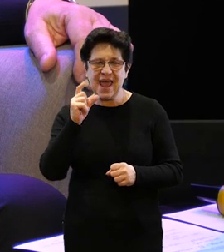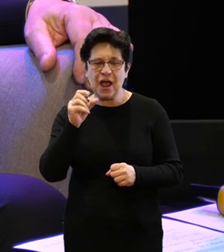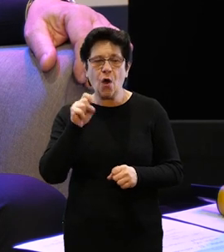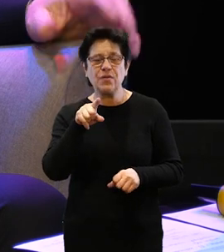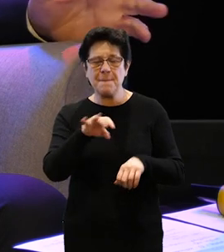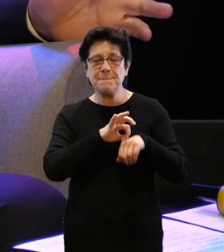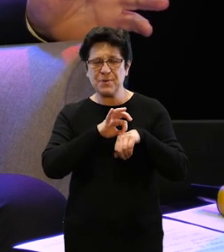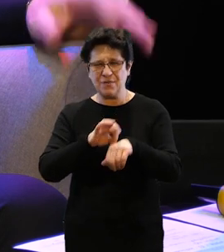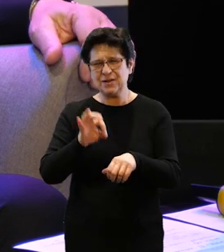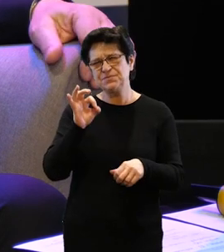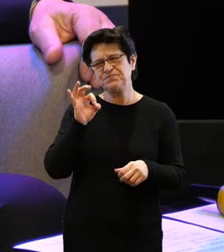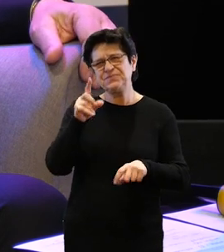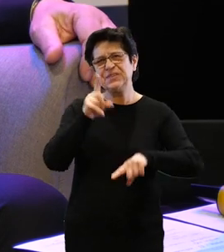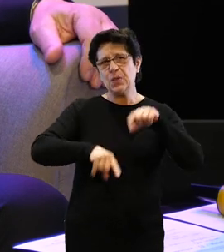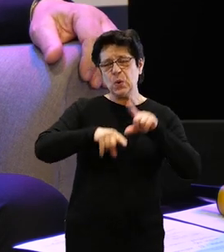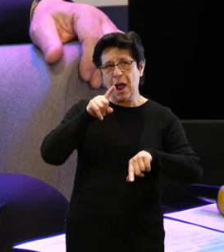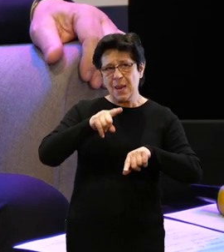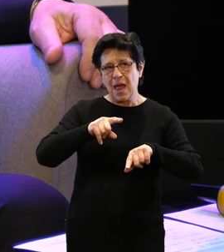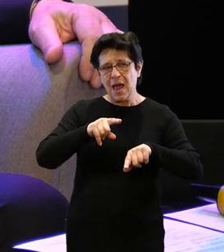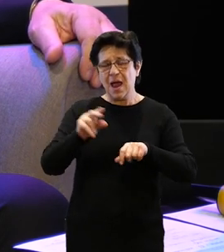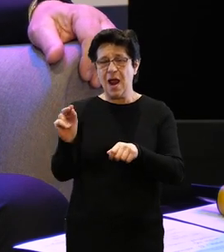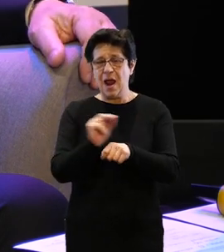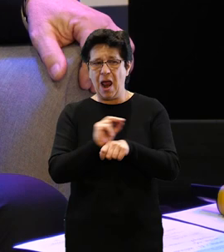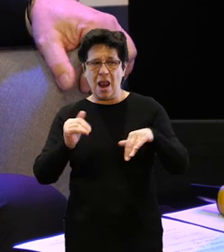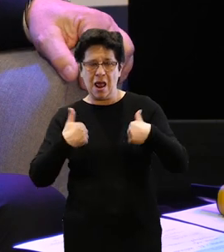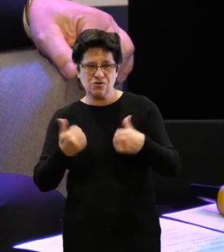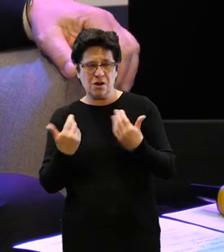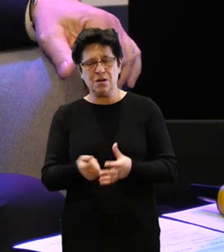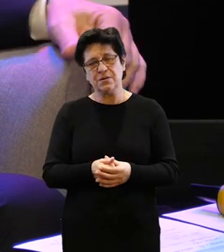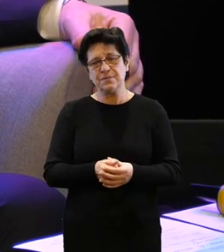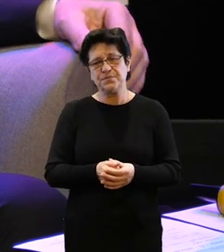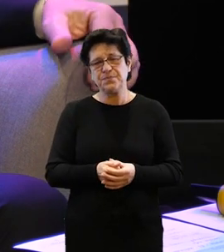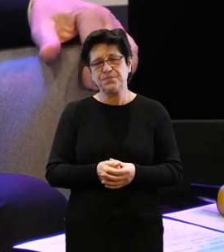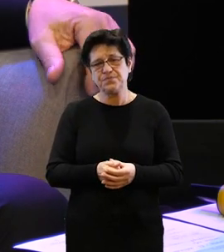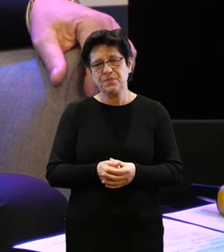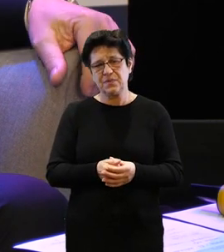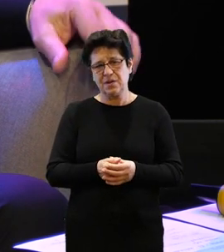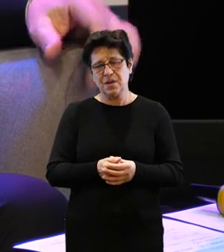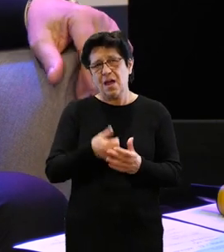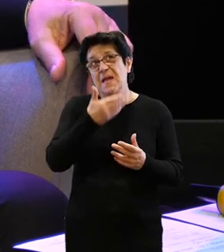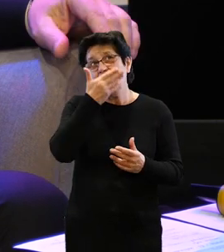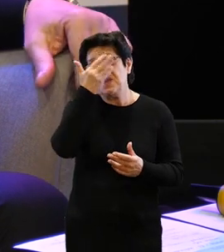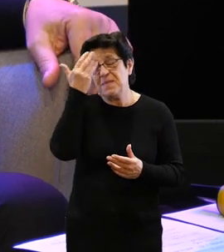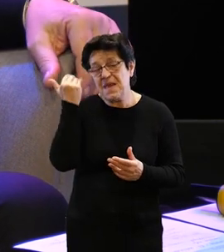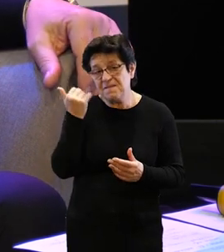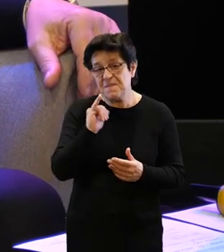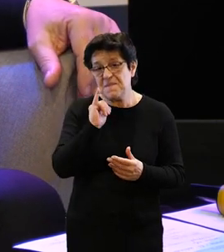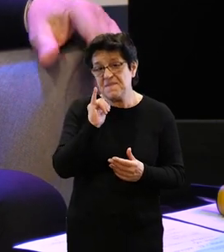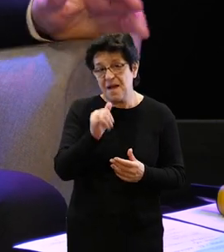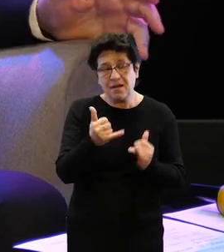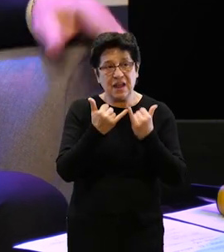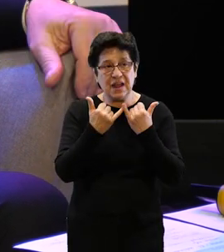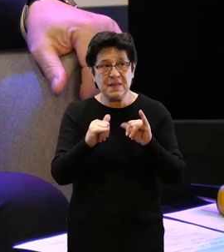Osiecki No powiem tak nie wiem jak inni aptekarze podchodzili